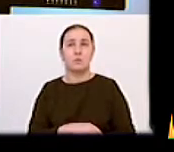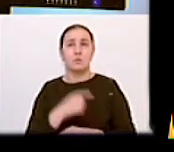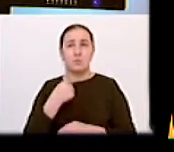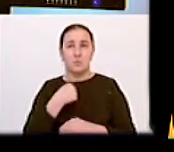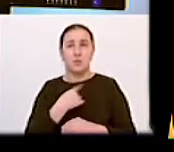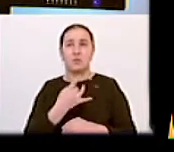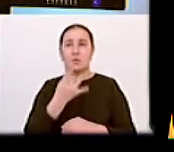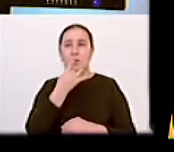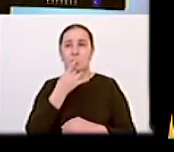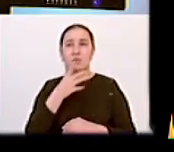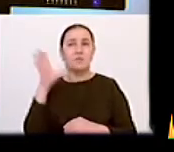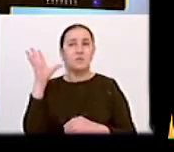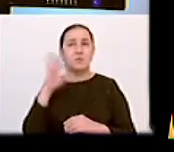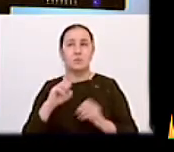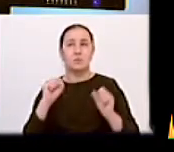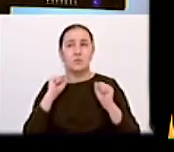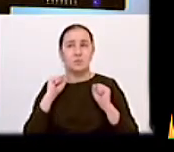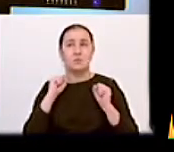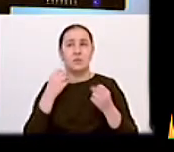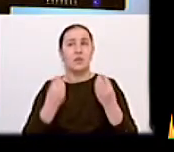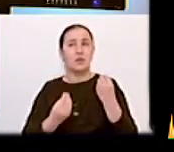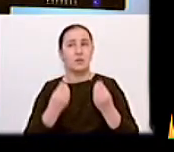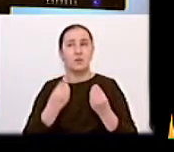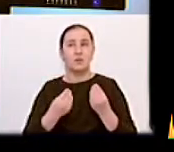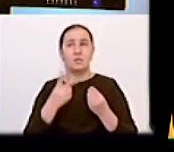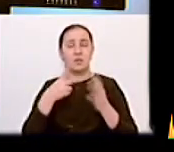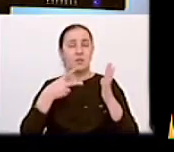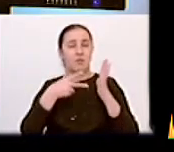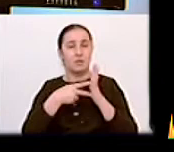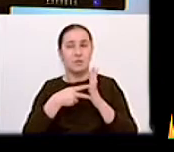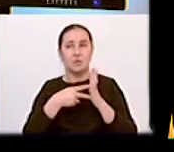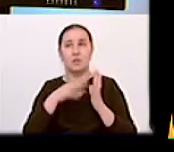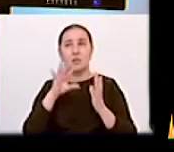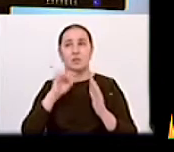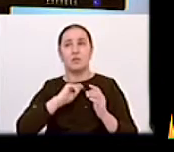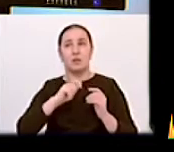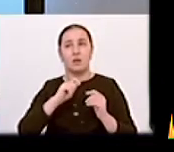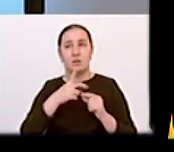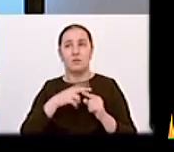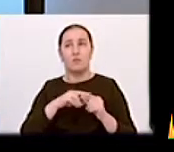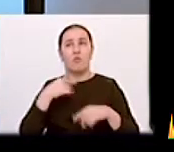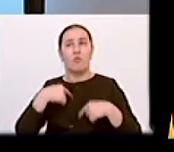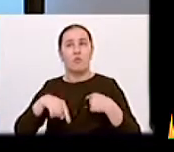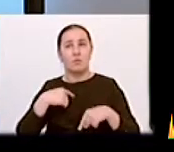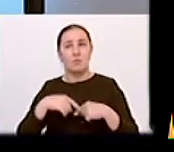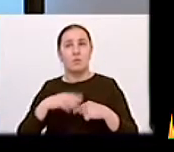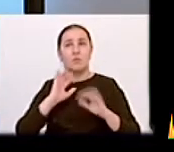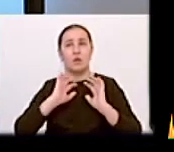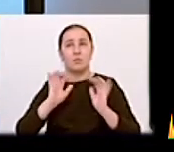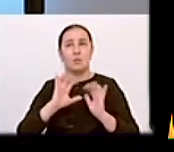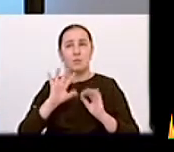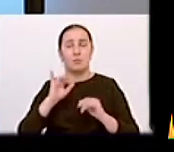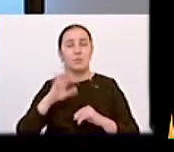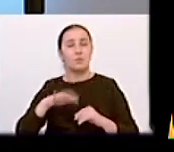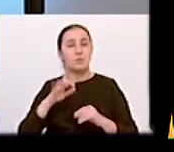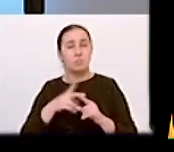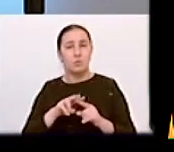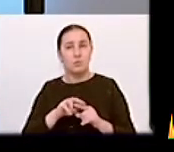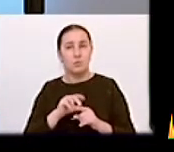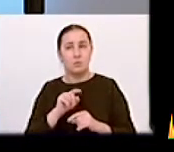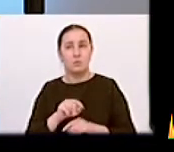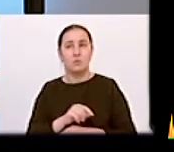Мне нравятся все спортивные игры. Двоеточие. И теннис, и футбол, и волейбол, и